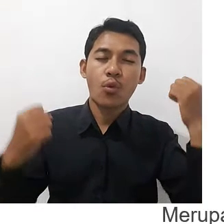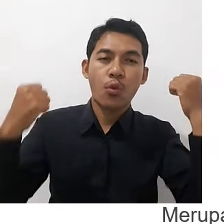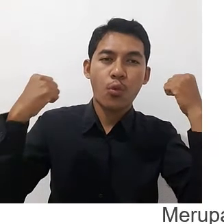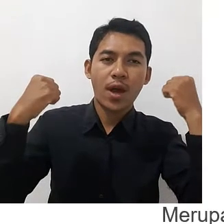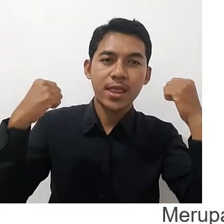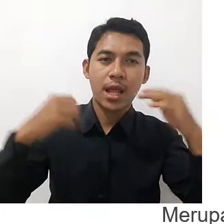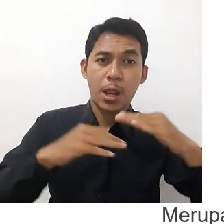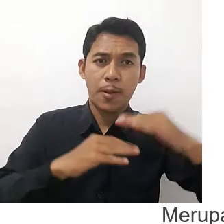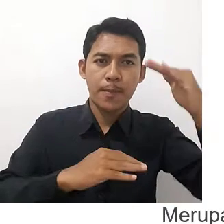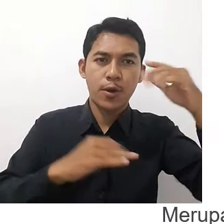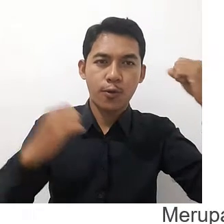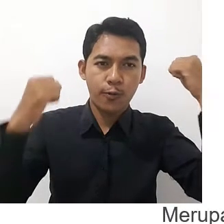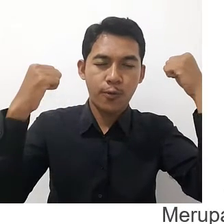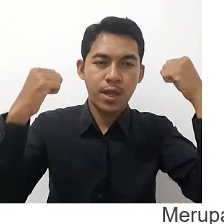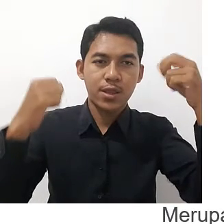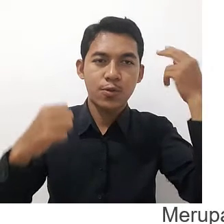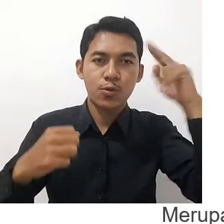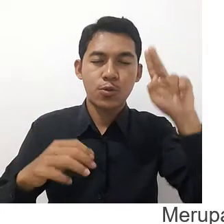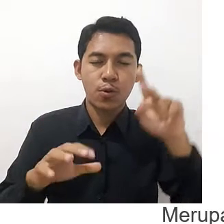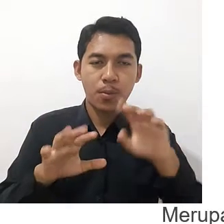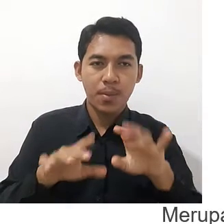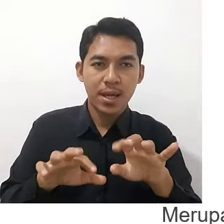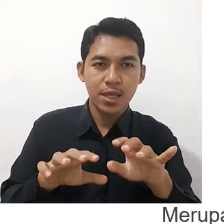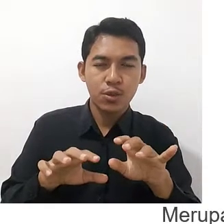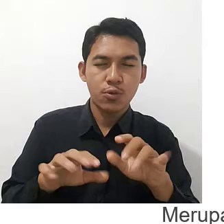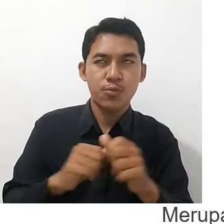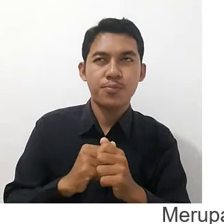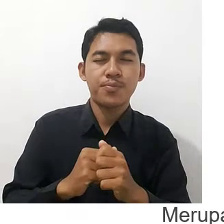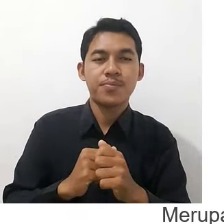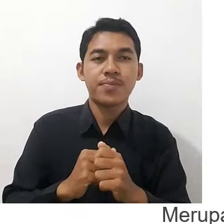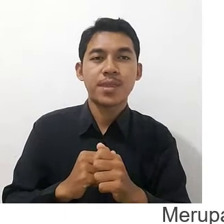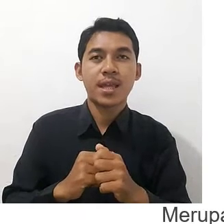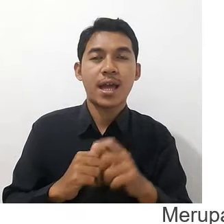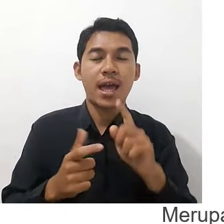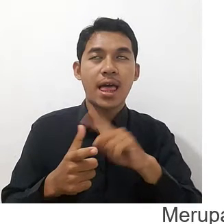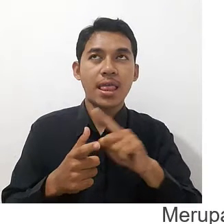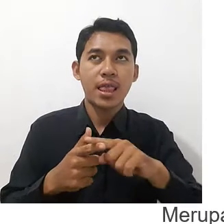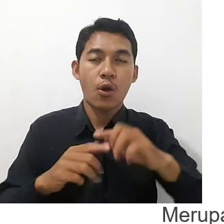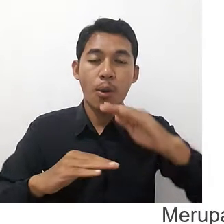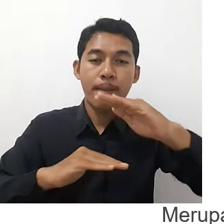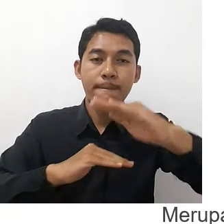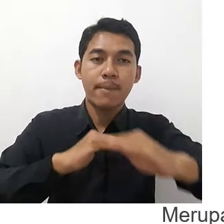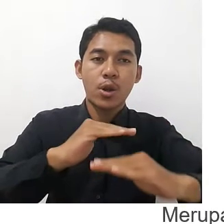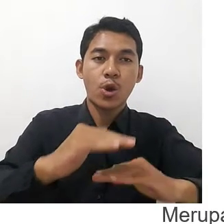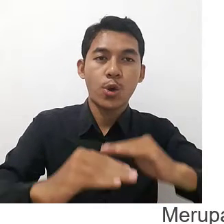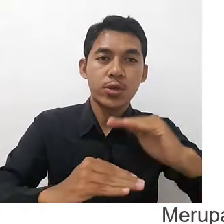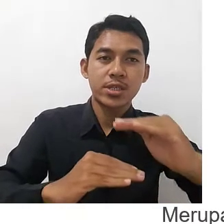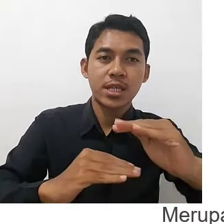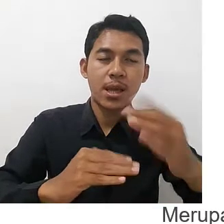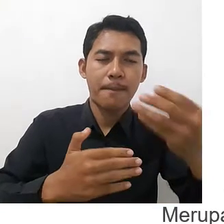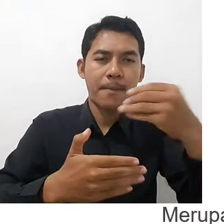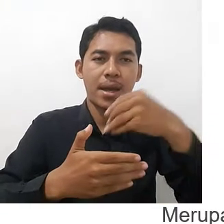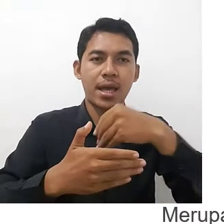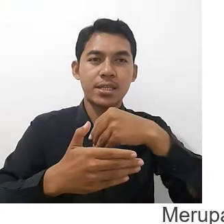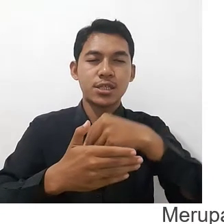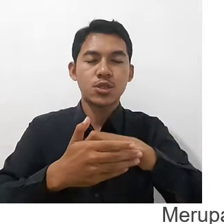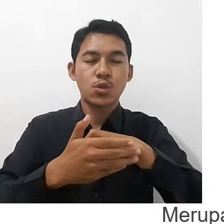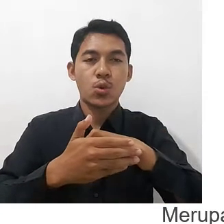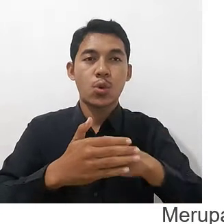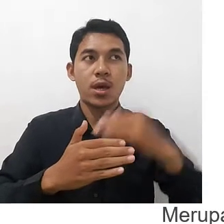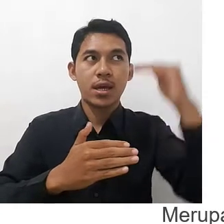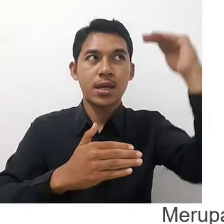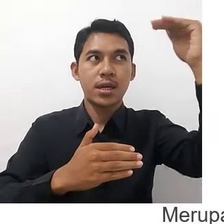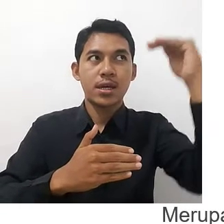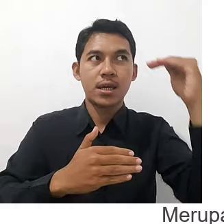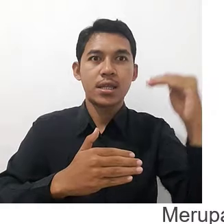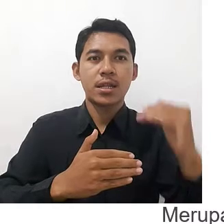untuk apa ya, melakukan komputasi atau proses. Nah, kalau sekarang ini kalau nggak salah udah masuk ke generasi kelima ya, itu udah luar